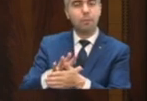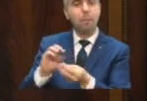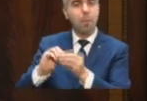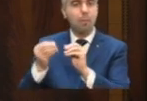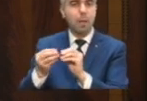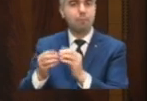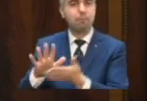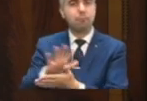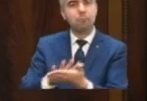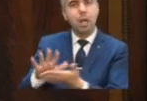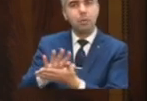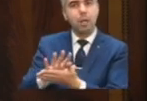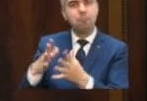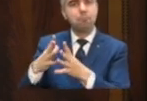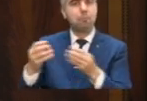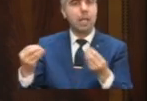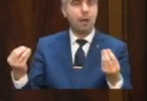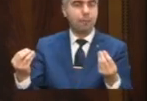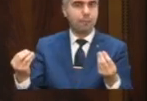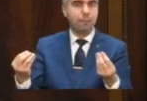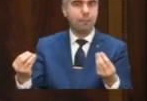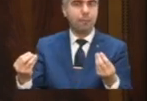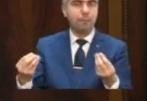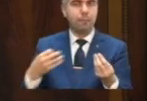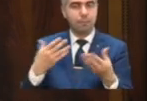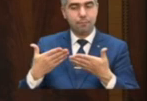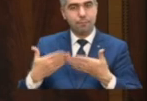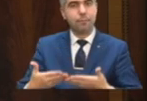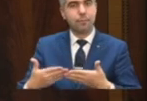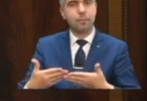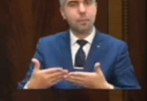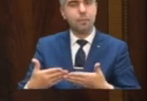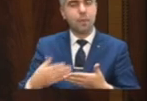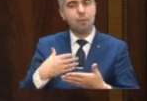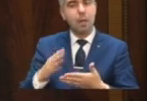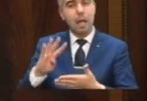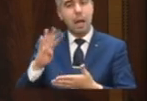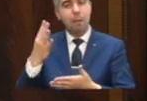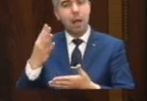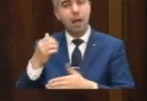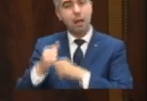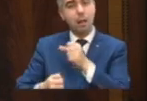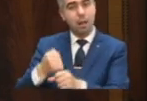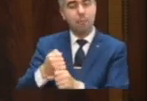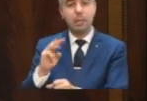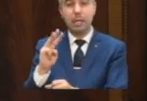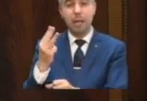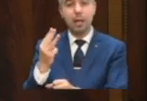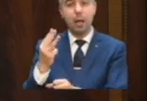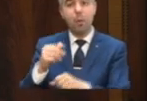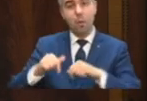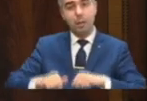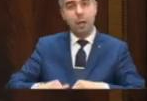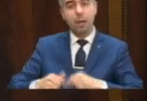اختلالات عدة لستم حتى نكون موضوعيين 4 سنين 4-3 الوزراء، هذا مؤشر،